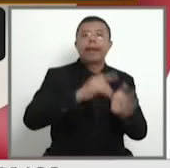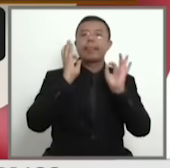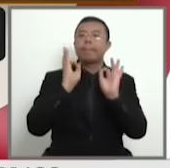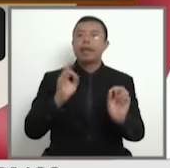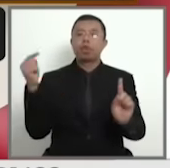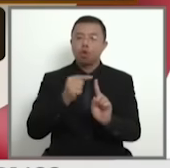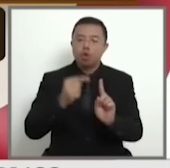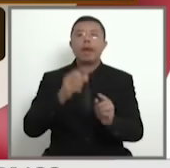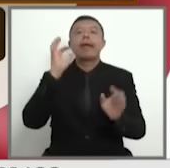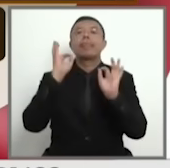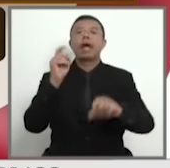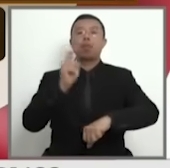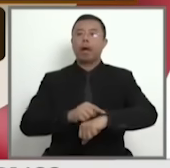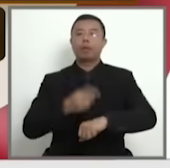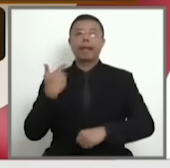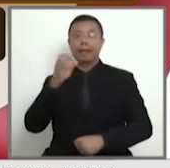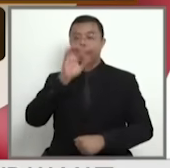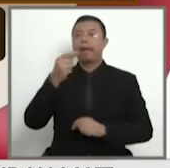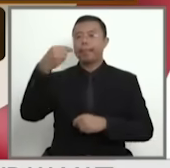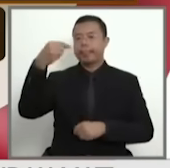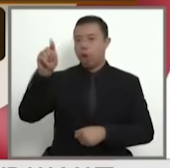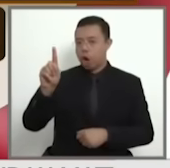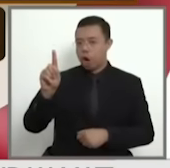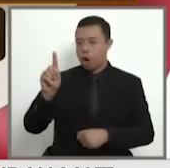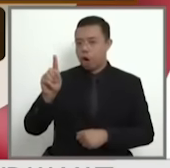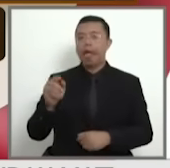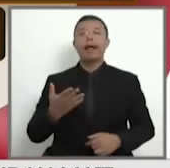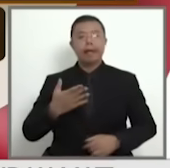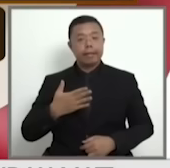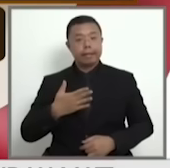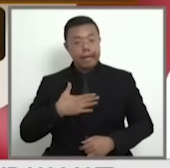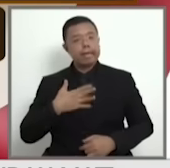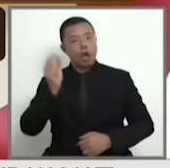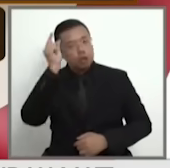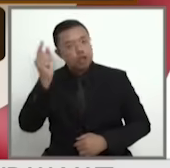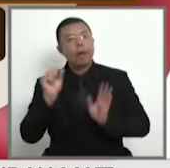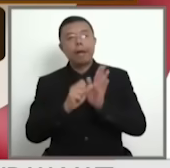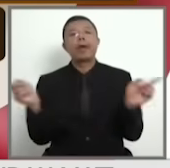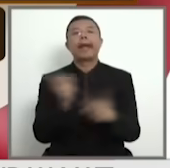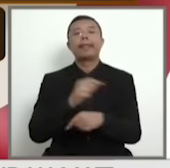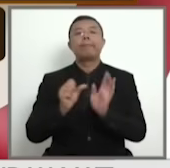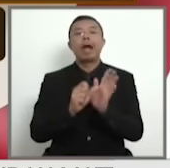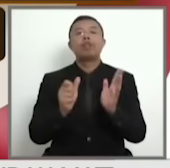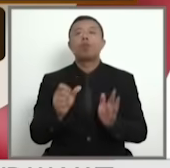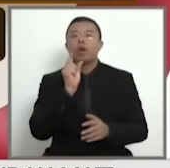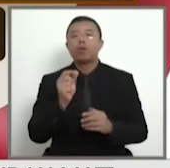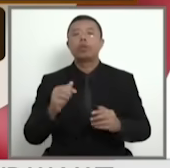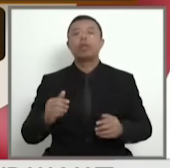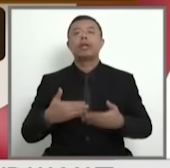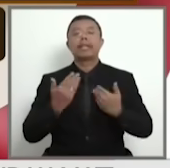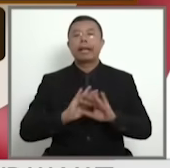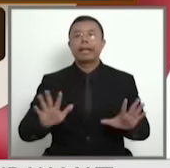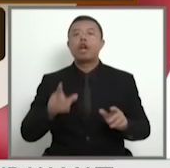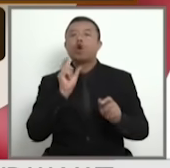sasaran dan tepat waktu tadi yang disampaikan betul dan kami berusul bantuannya ganti aja deh bantuan keserah karena tugas